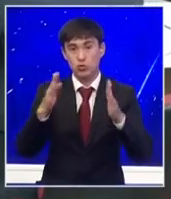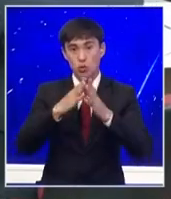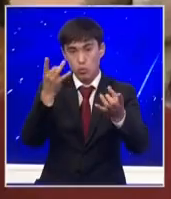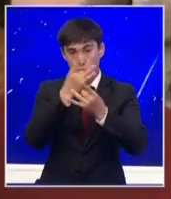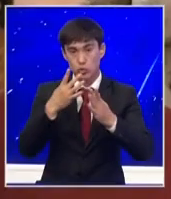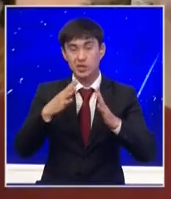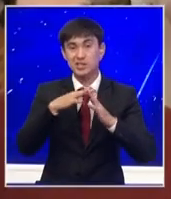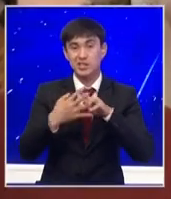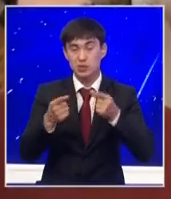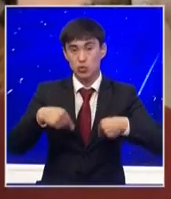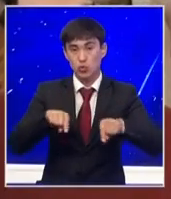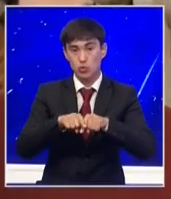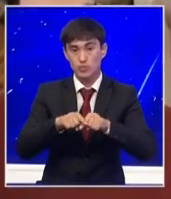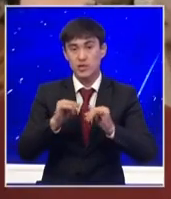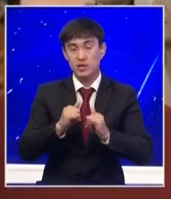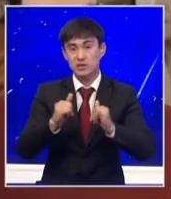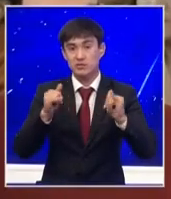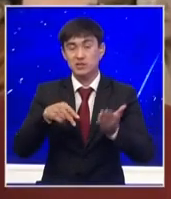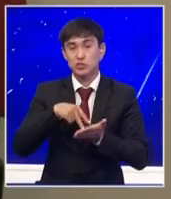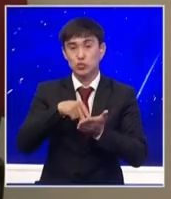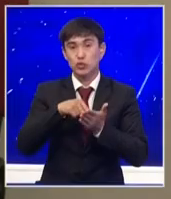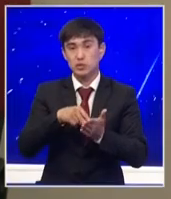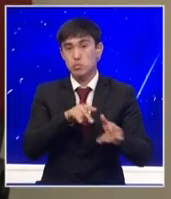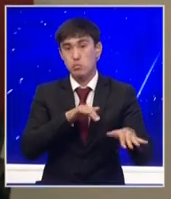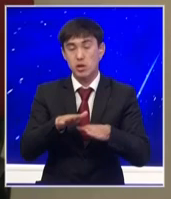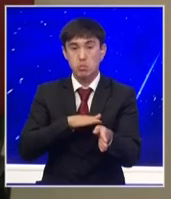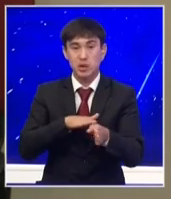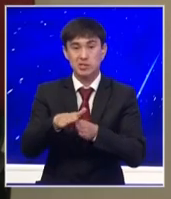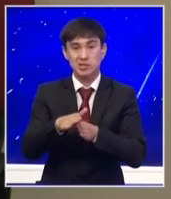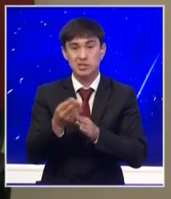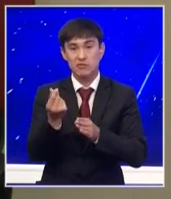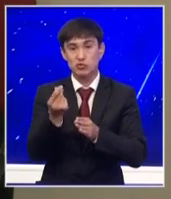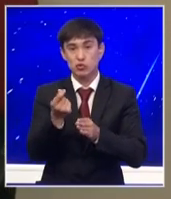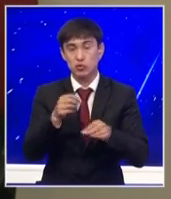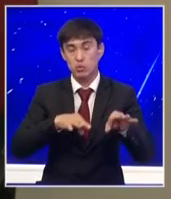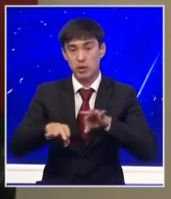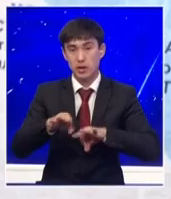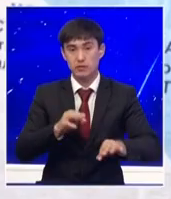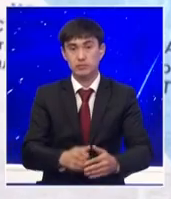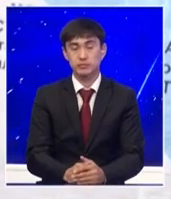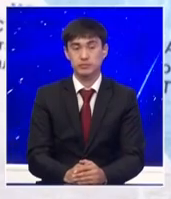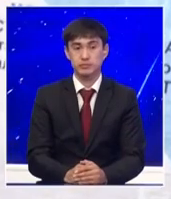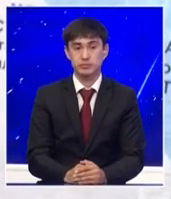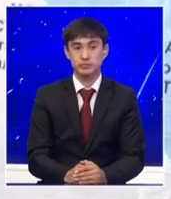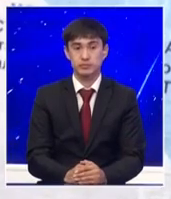постепенно развивается сфера туризма и принимаются меры по реализации инвестиционных проектов